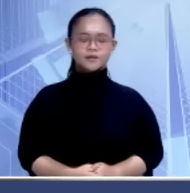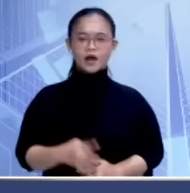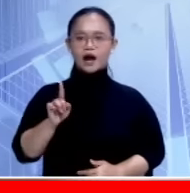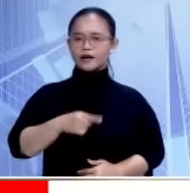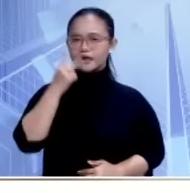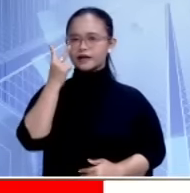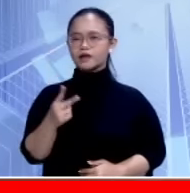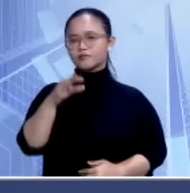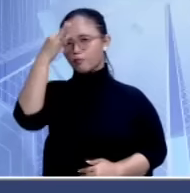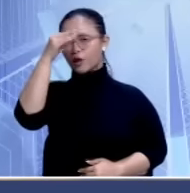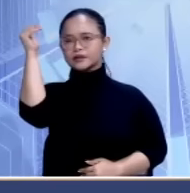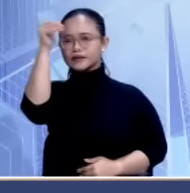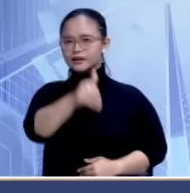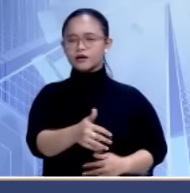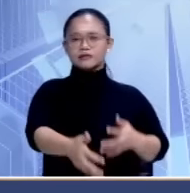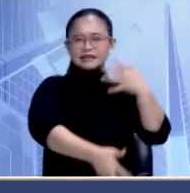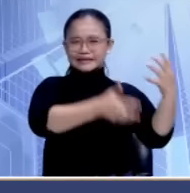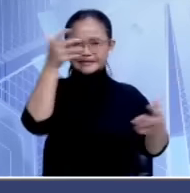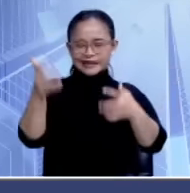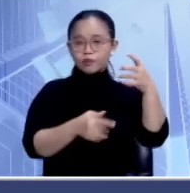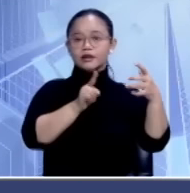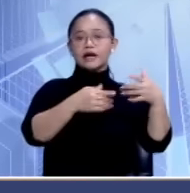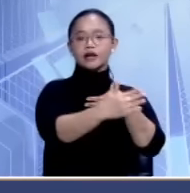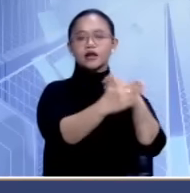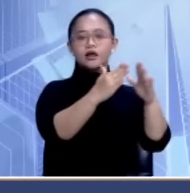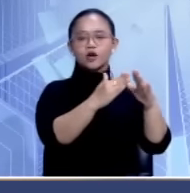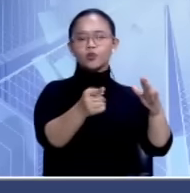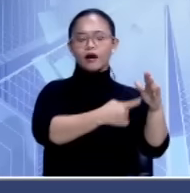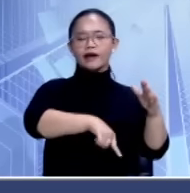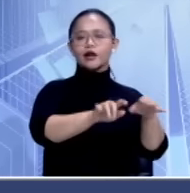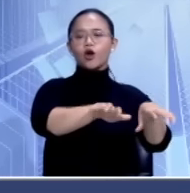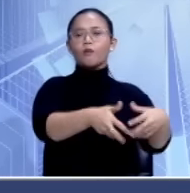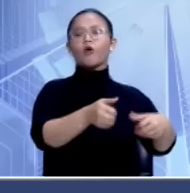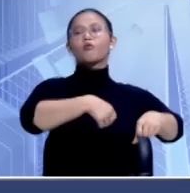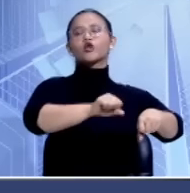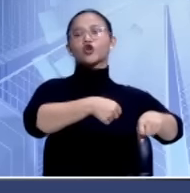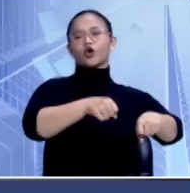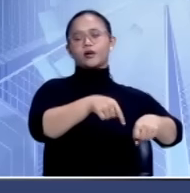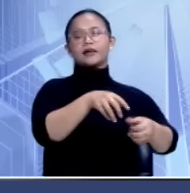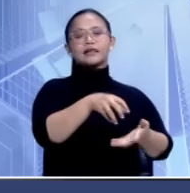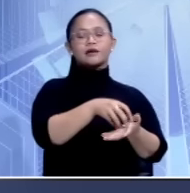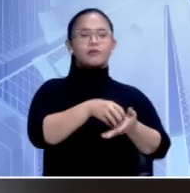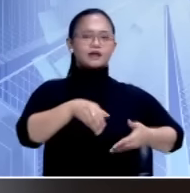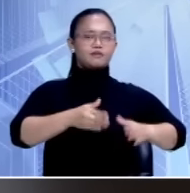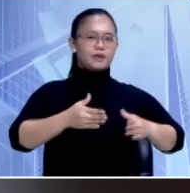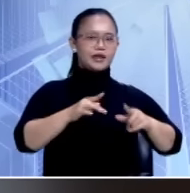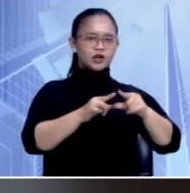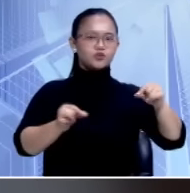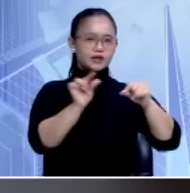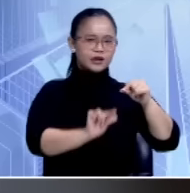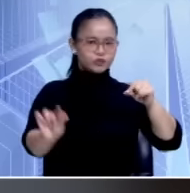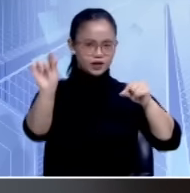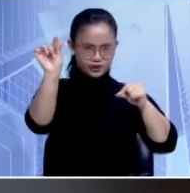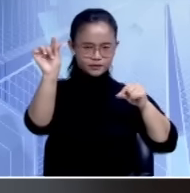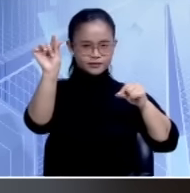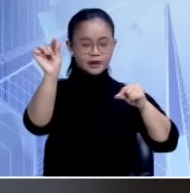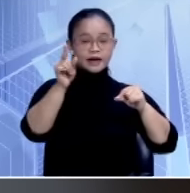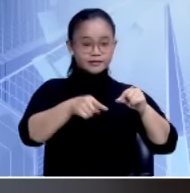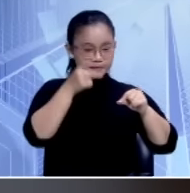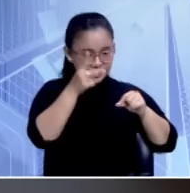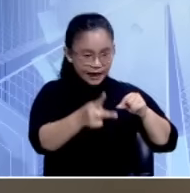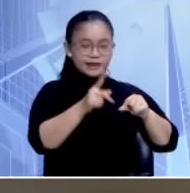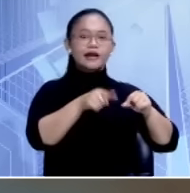Penggerebekan dilakukan polisi di rumah yang dijadikan tempat berkumpul anggota geng motor di kawasan Medan Marelan, Kota Medan, Sumatera Utara. Dari